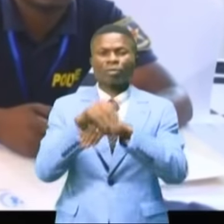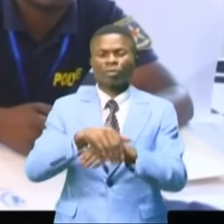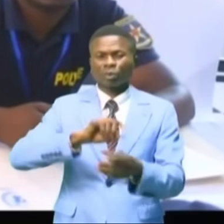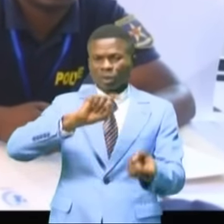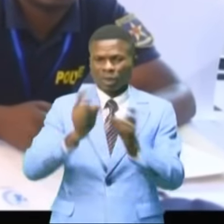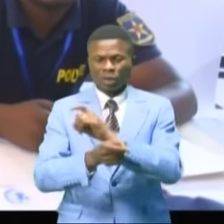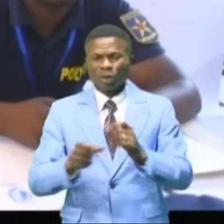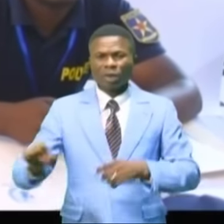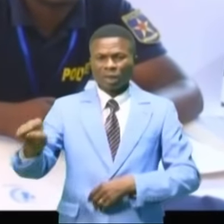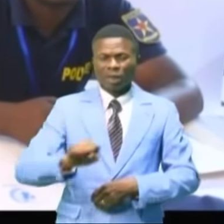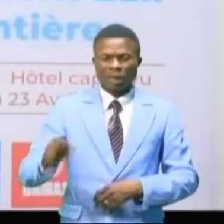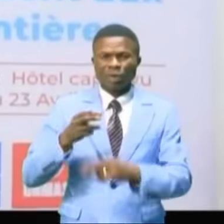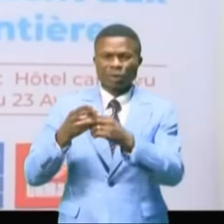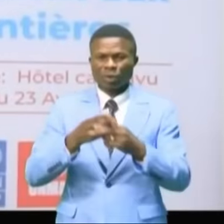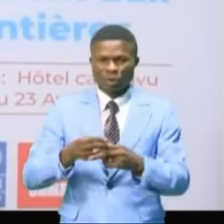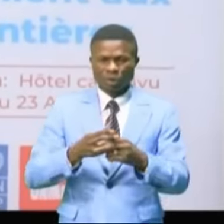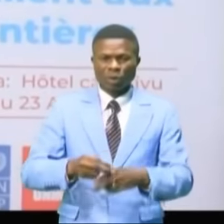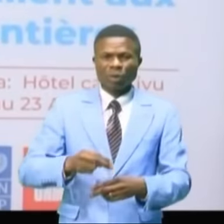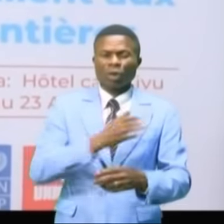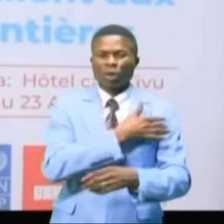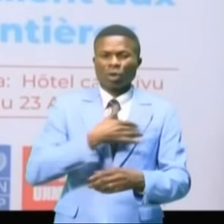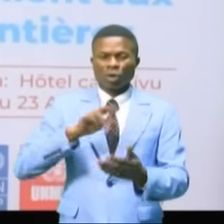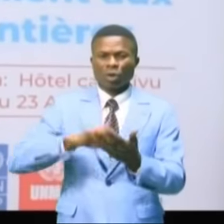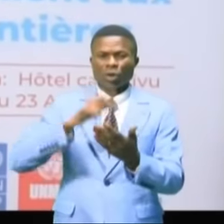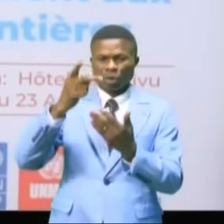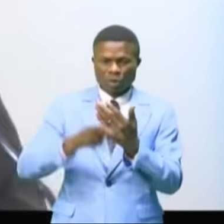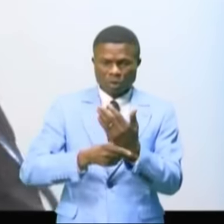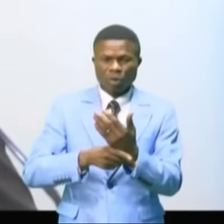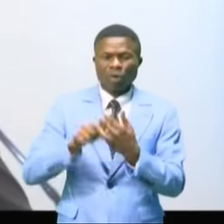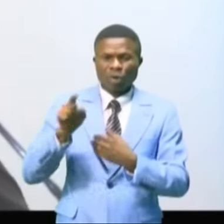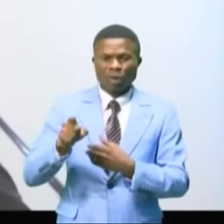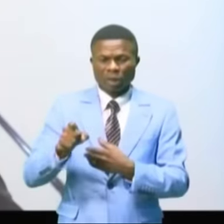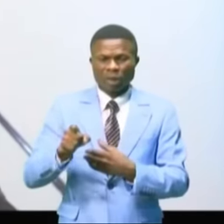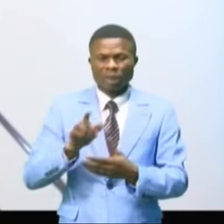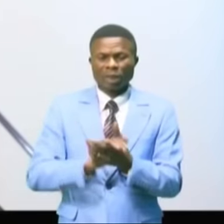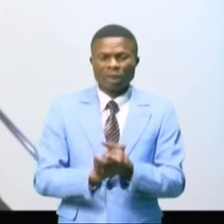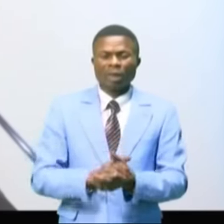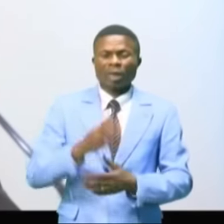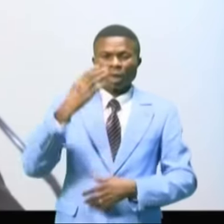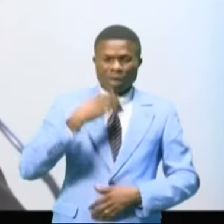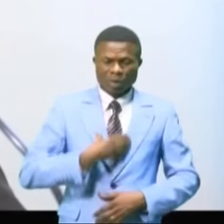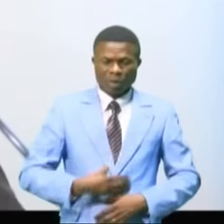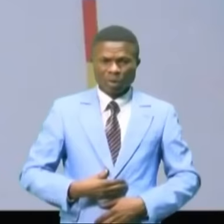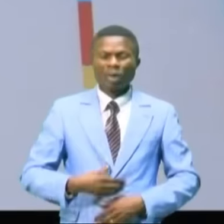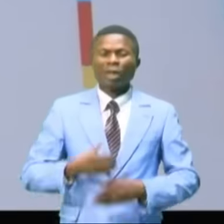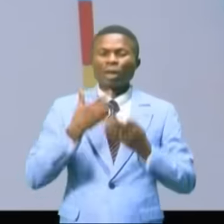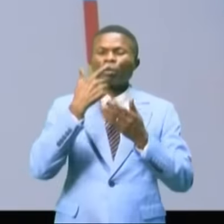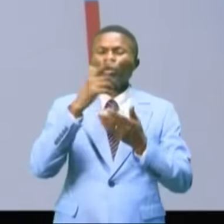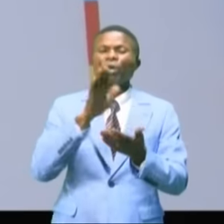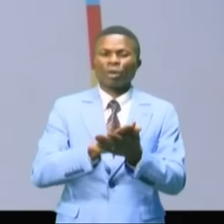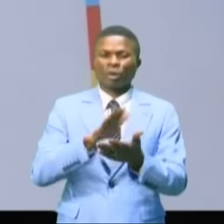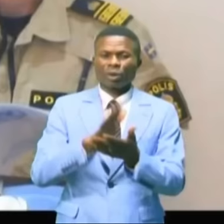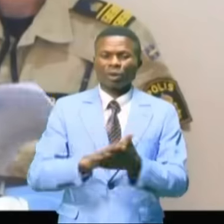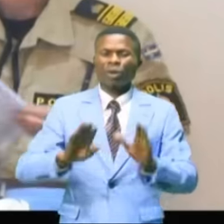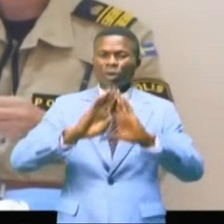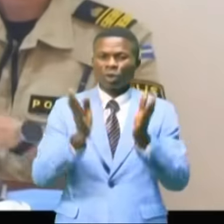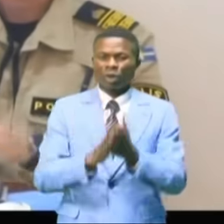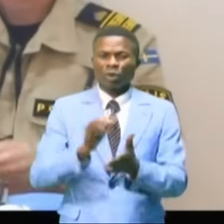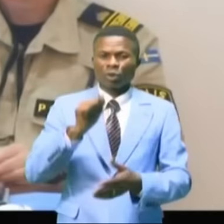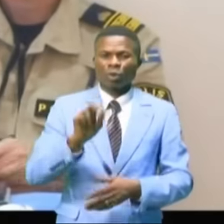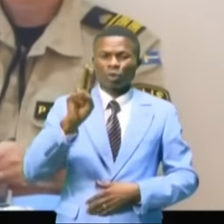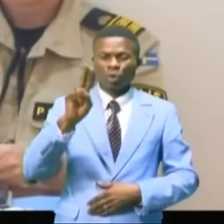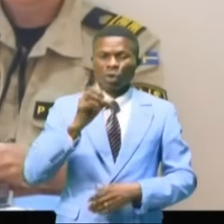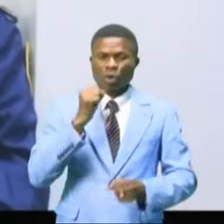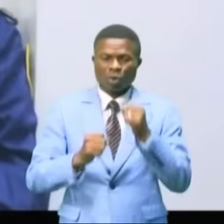le secteur de la sécurité. Au nom du programme PDDRSS, Maître Rein Thomas a remercié l'apport de la MONUSCO aux